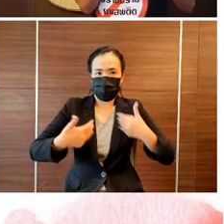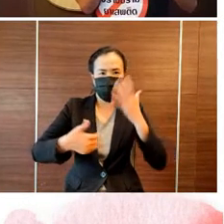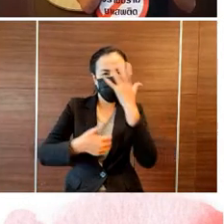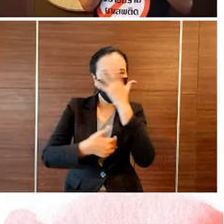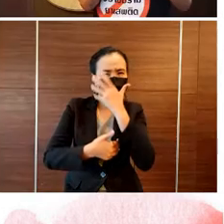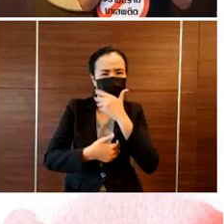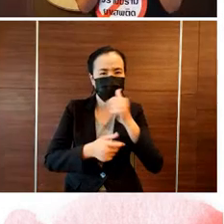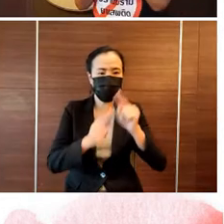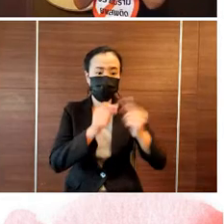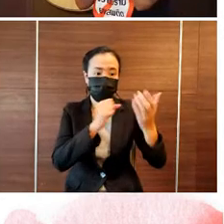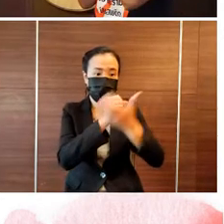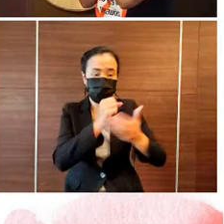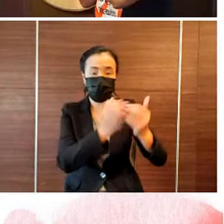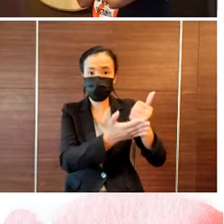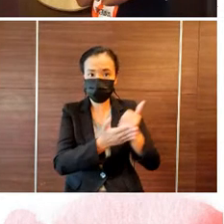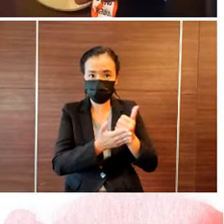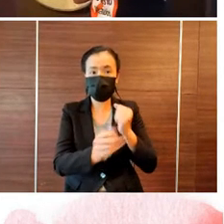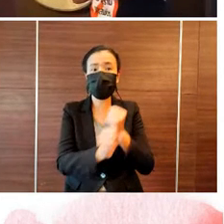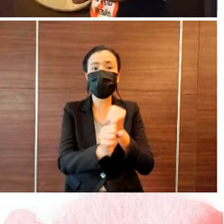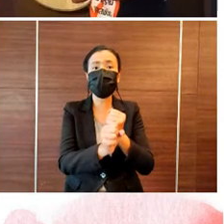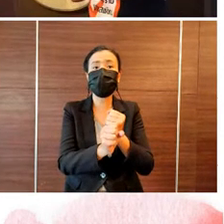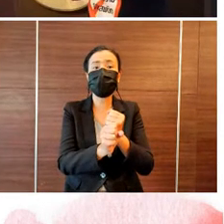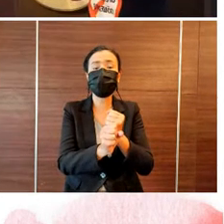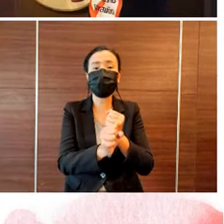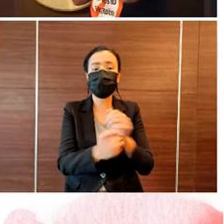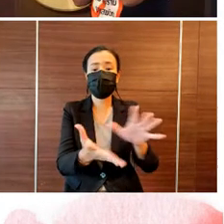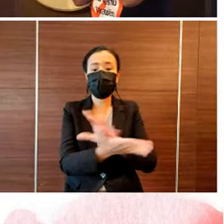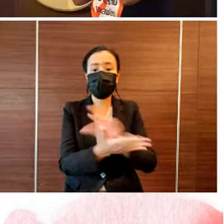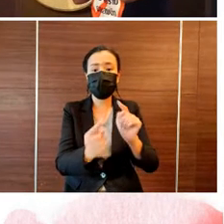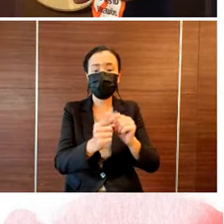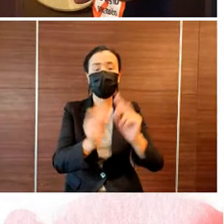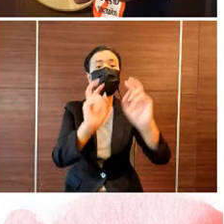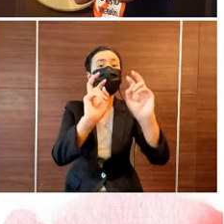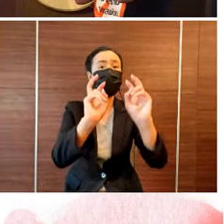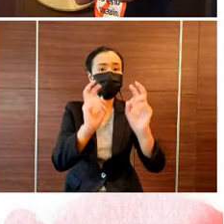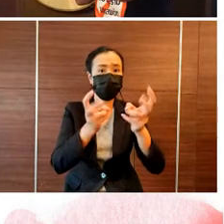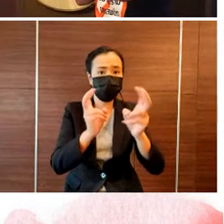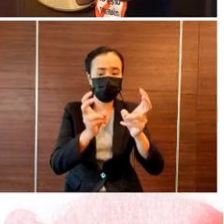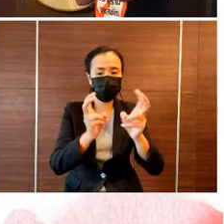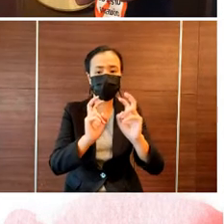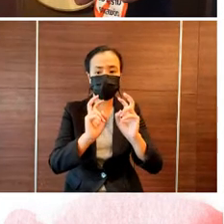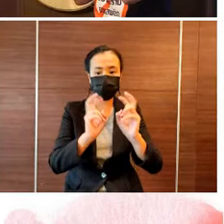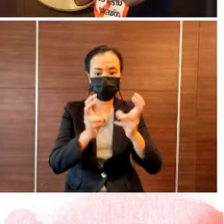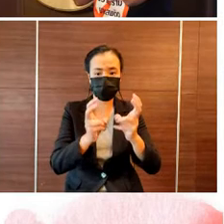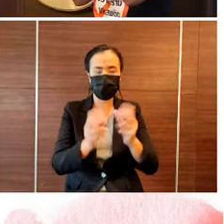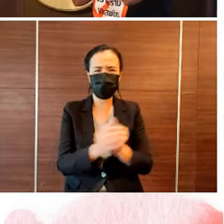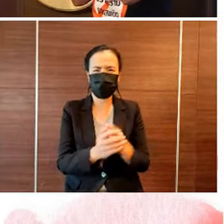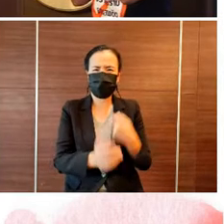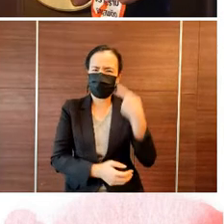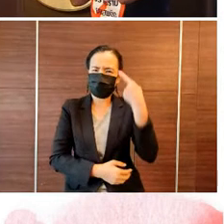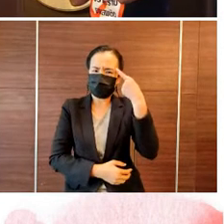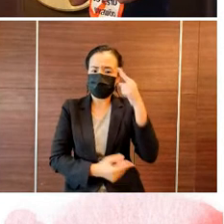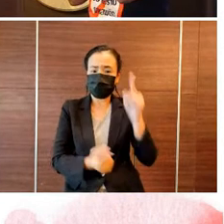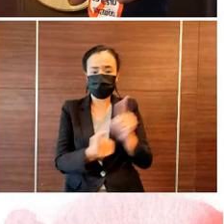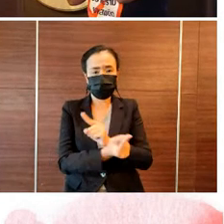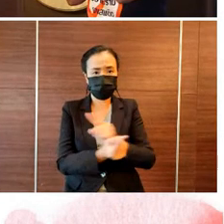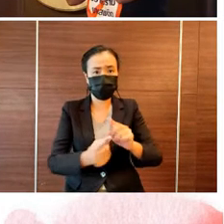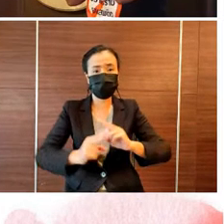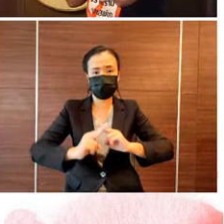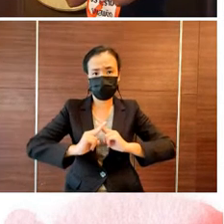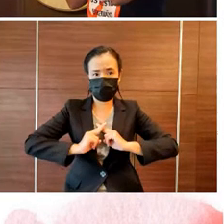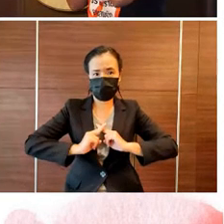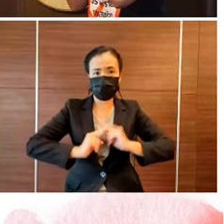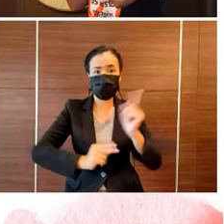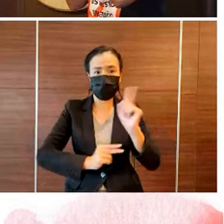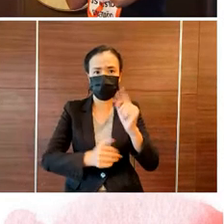ช้เคมเซ็กเป็นตัวช่วยที่อยู่ในวัฒนธรรมนี้เนาะมันเป็นคัลเจอร์ไปพลัสมายาคติสังคมที่ว่า